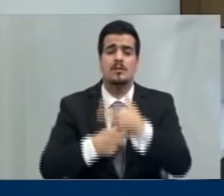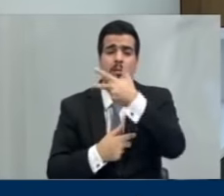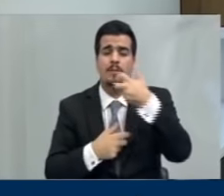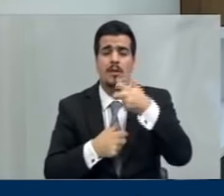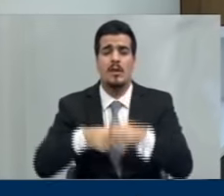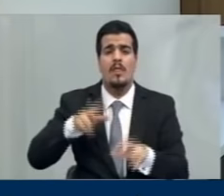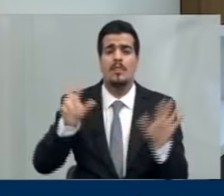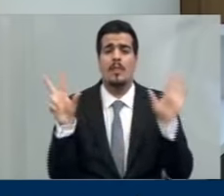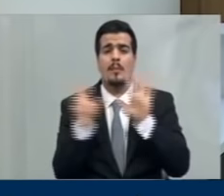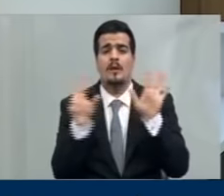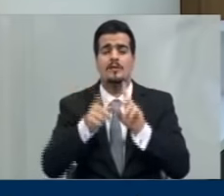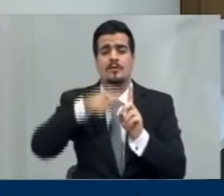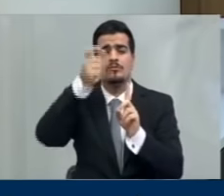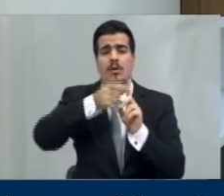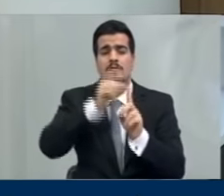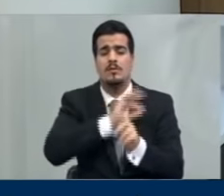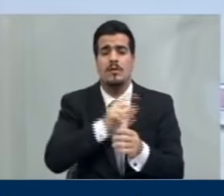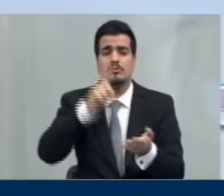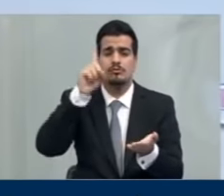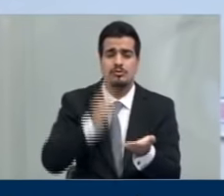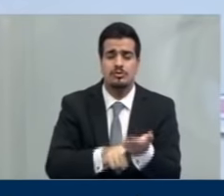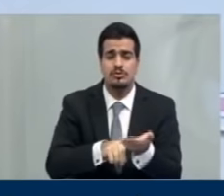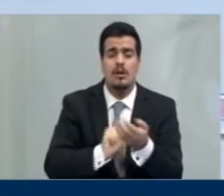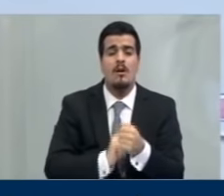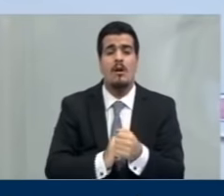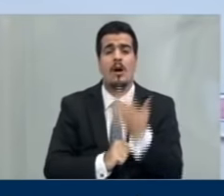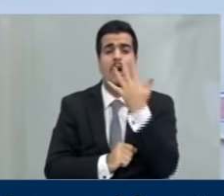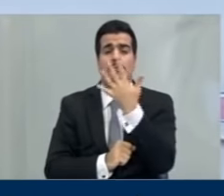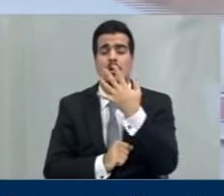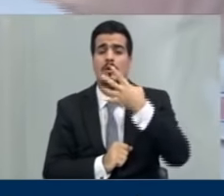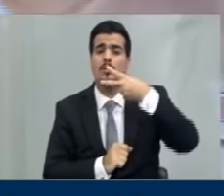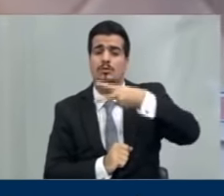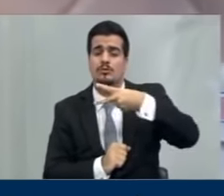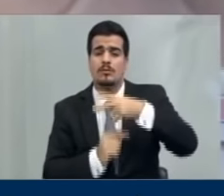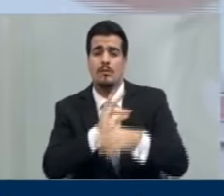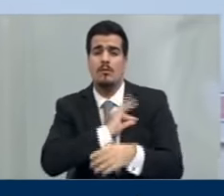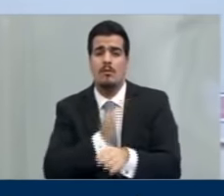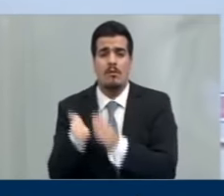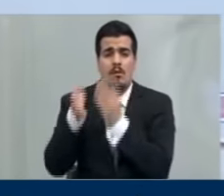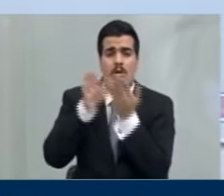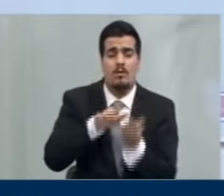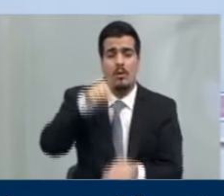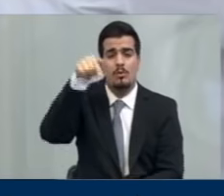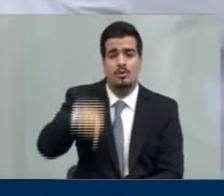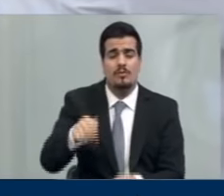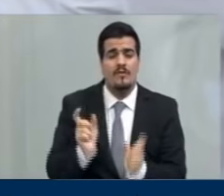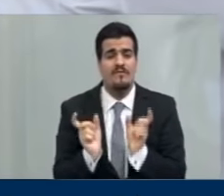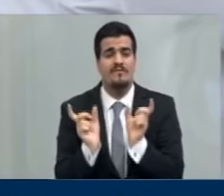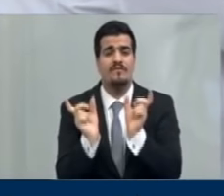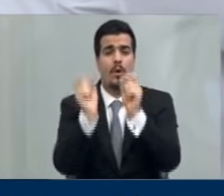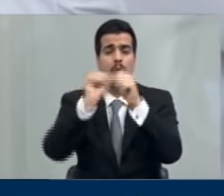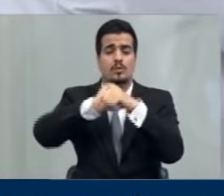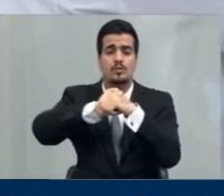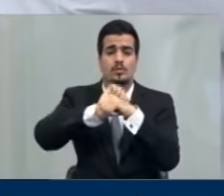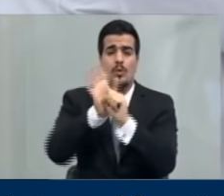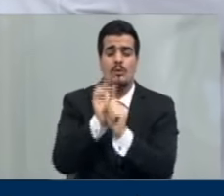1380 إصابة مؤكدة و25 حالة وفاة، بالإضافة إلى تسجيل